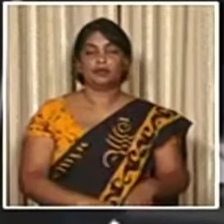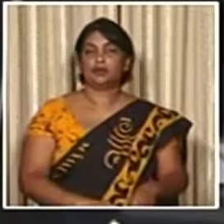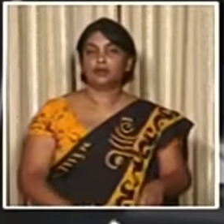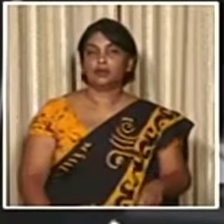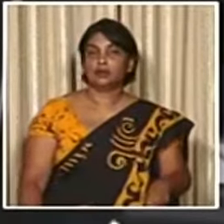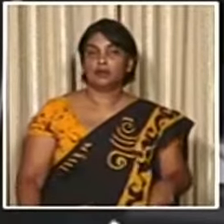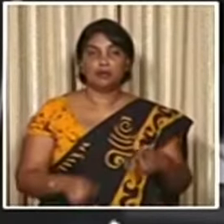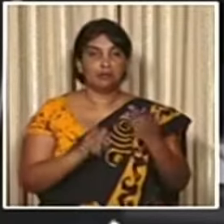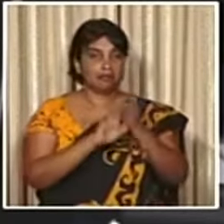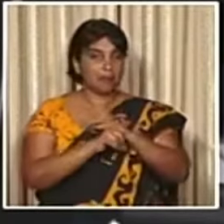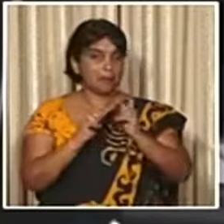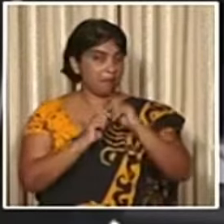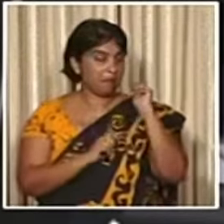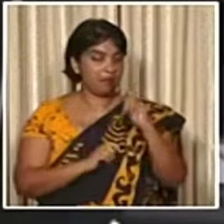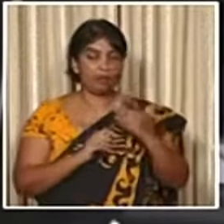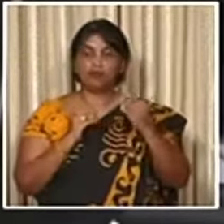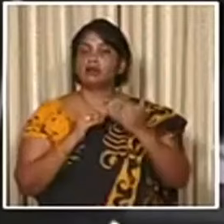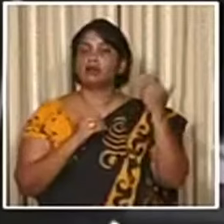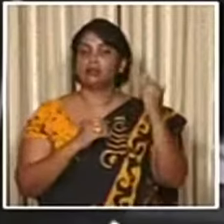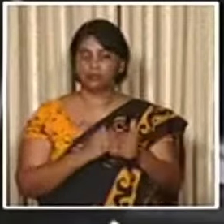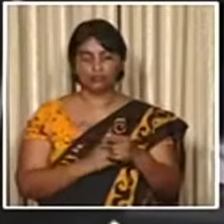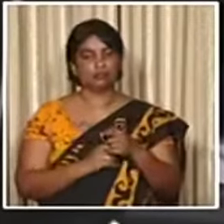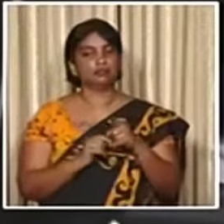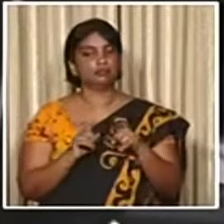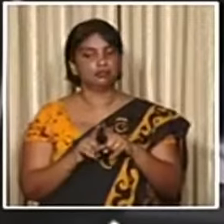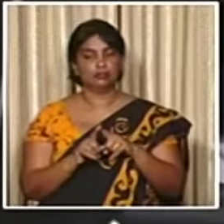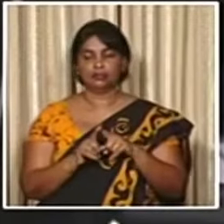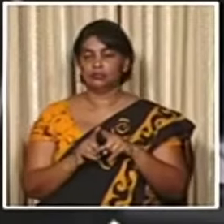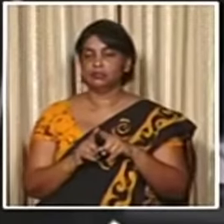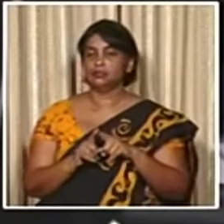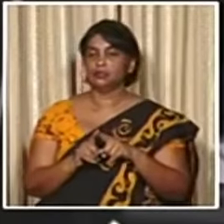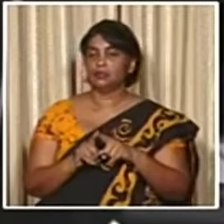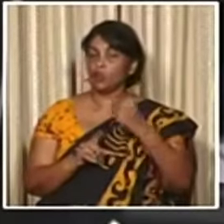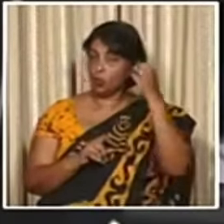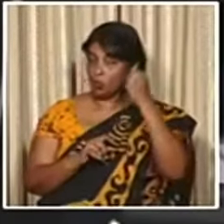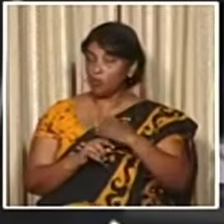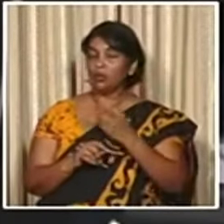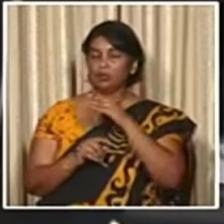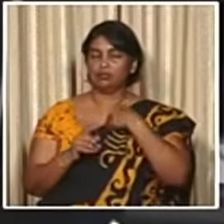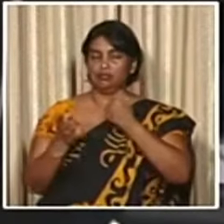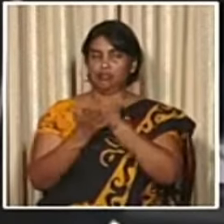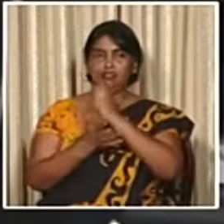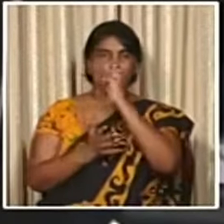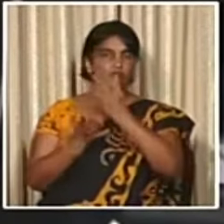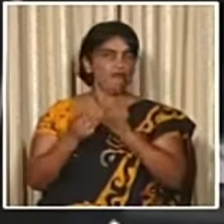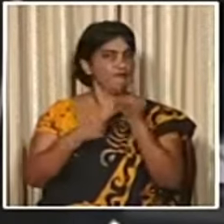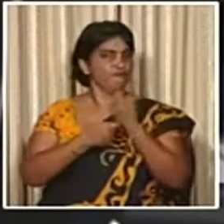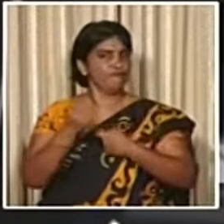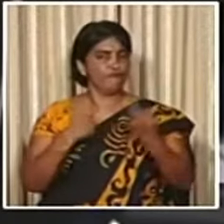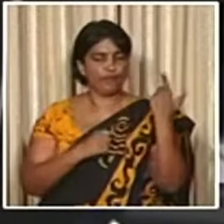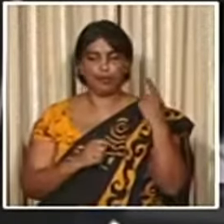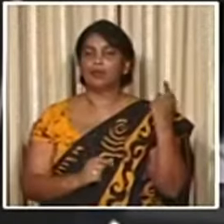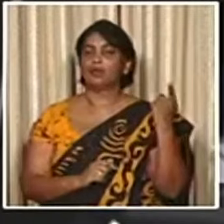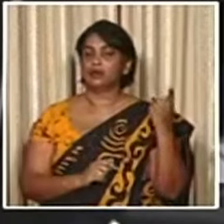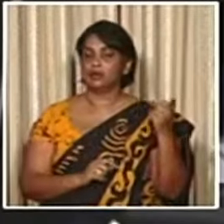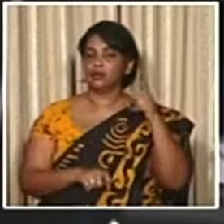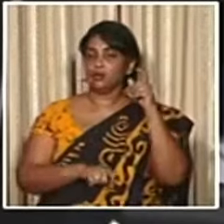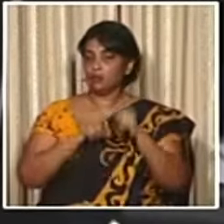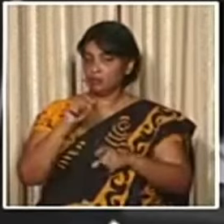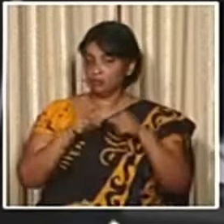ඒ දිනයට කලින් ගෙවීම පැහැරියොත් ඊළඟට රිසොලියුෂන් එකක් යෝජනාවක් සම්මත කරනවා අවල් දවසේ අපි විකුණනවා. එතකොට ඒ